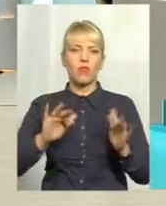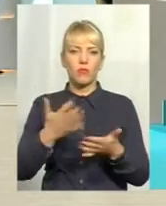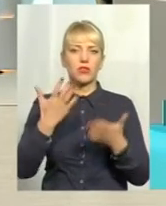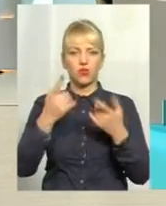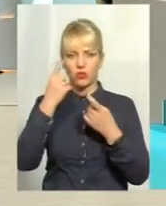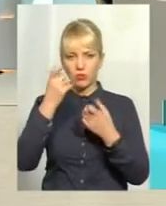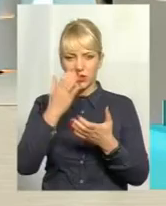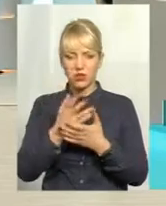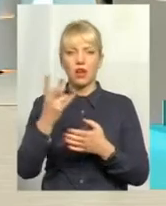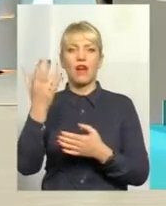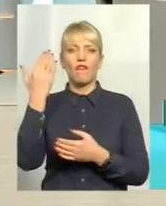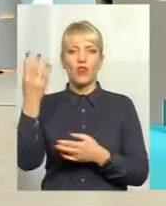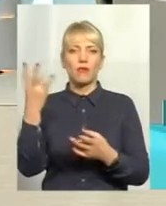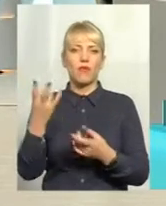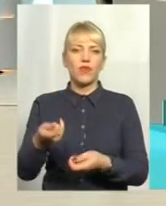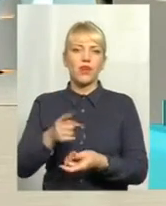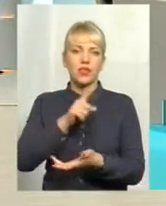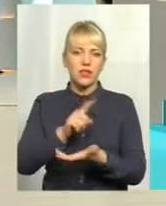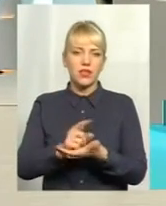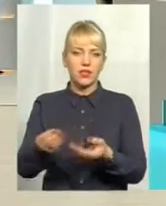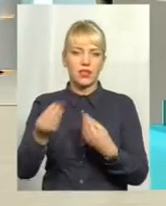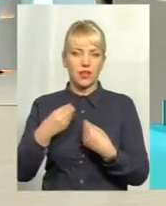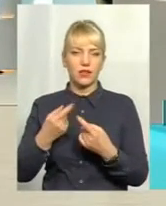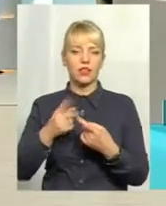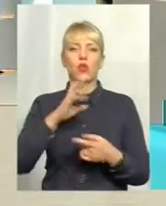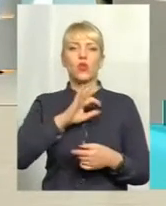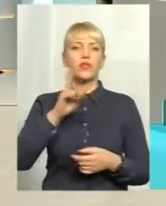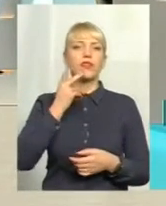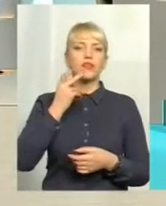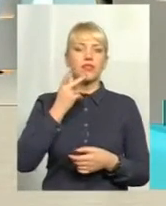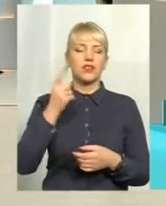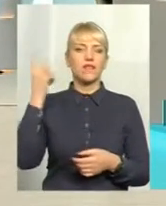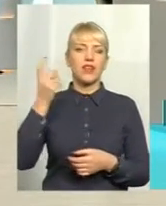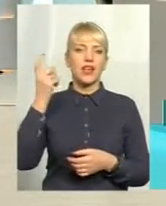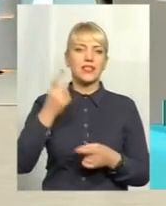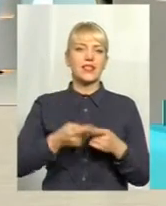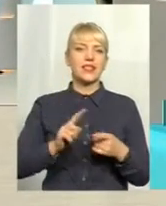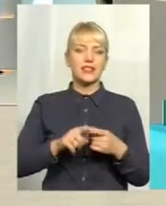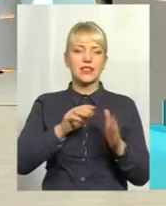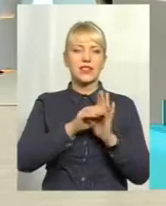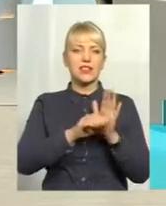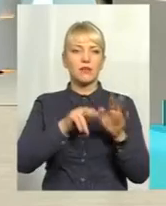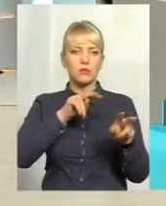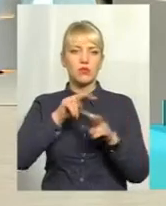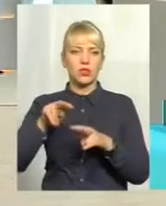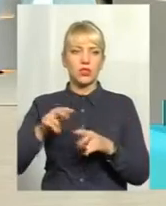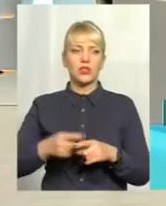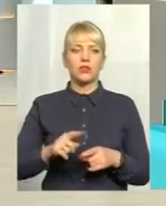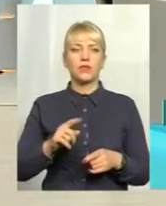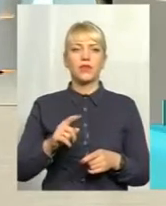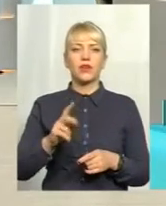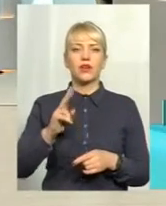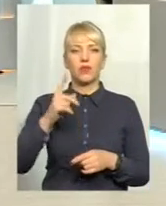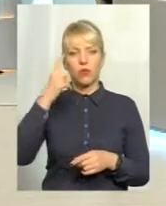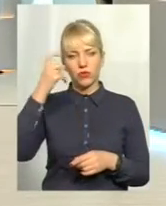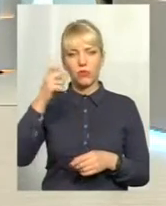вони зобов'язані надати. Але не завжди, по-перше, власники цих систем спостереження повідомляють правду. Дехто повідомляє,